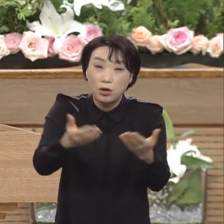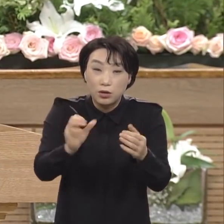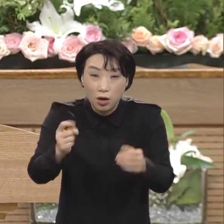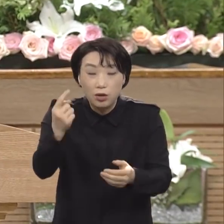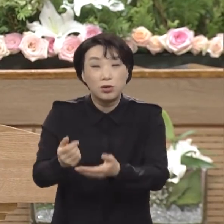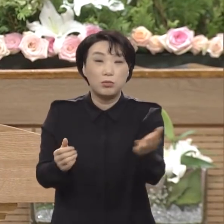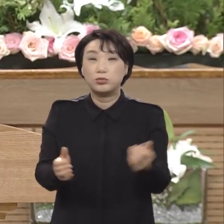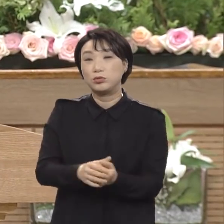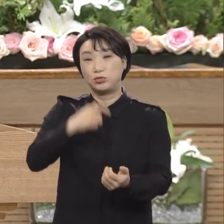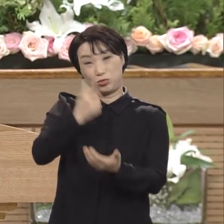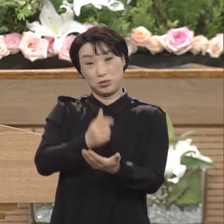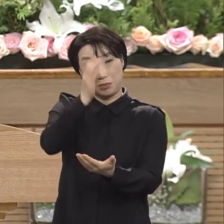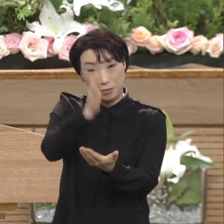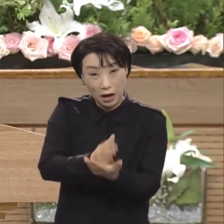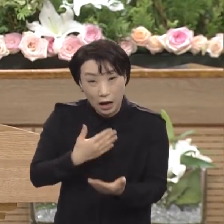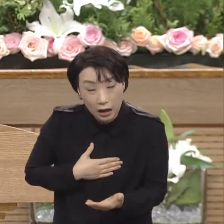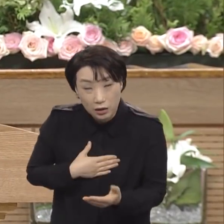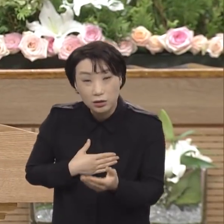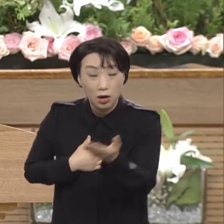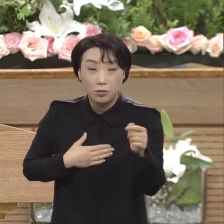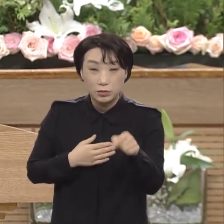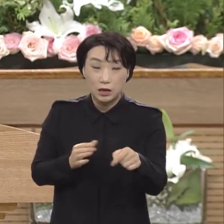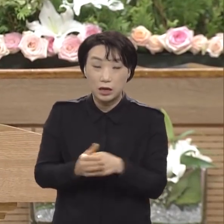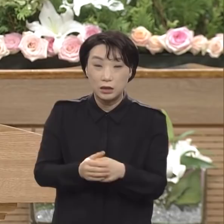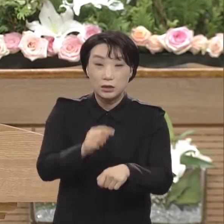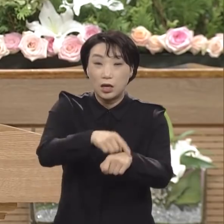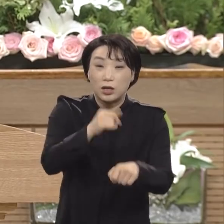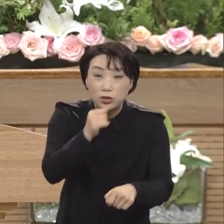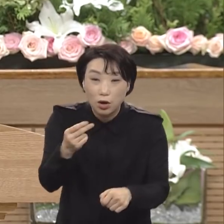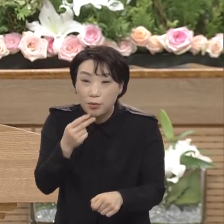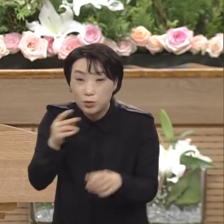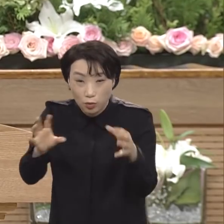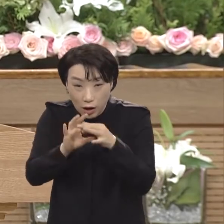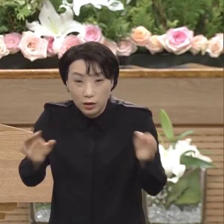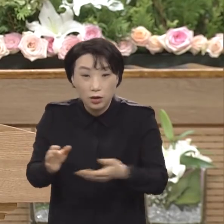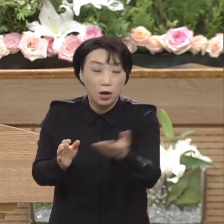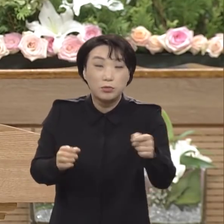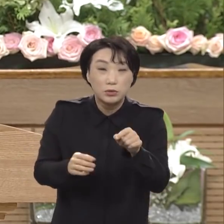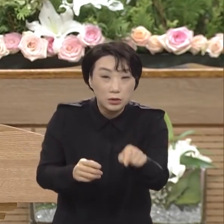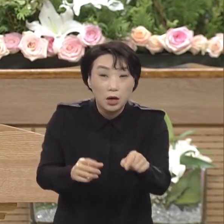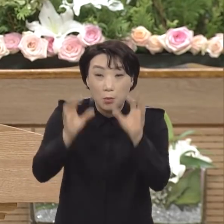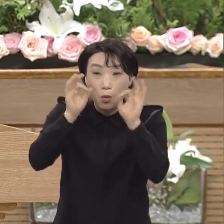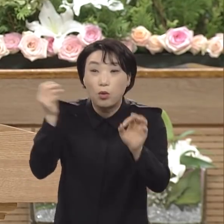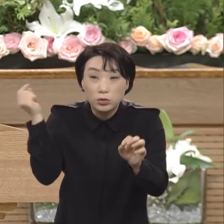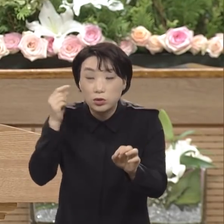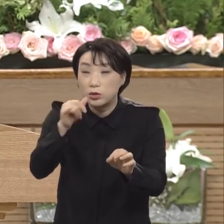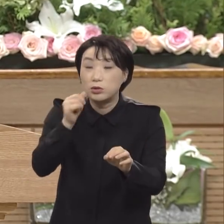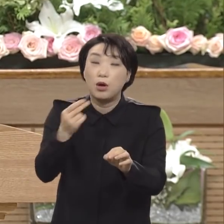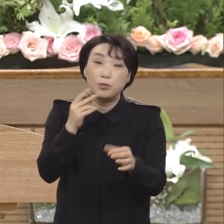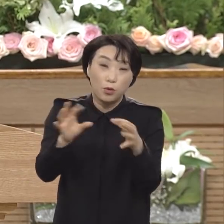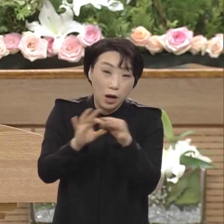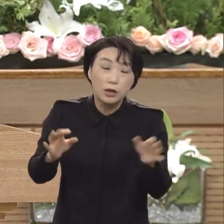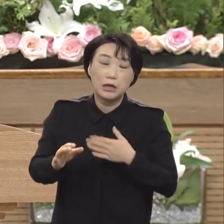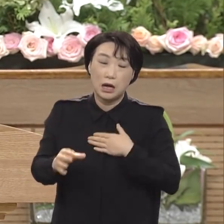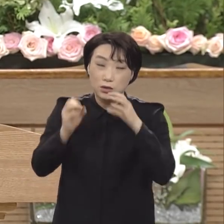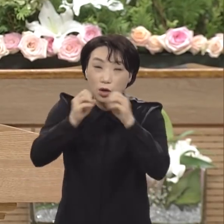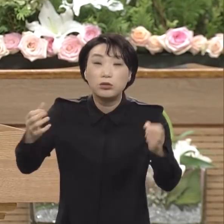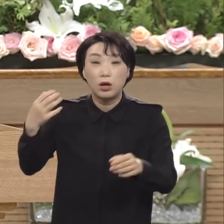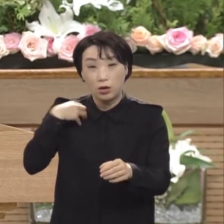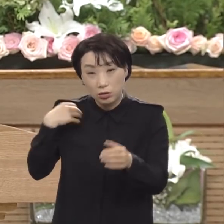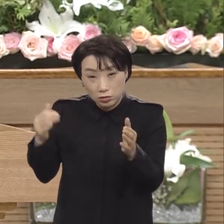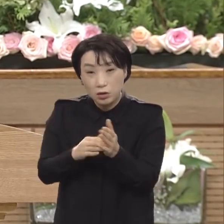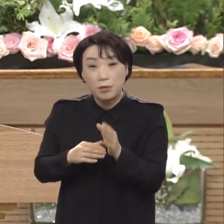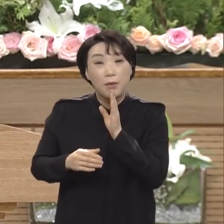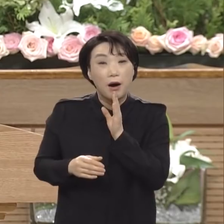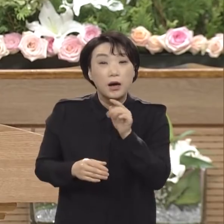마로. 듣든 안 듣든 때를 못 듣든 묻든 전하라는 거야. 네가 전하면 듣는 자의 책임은 내가